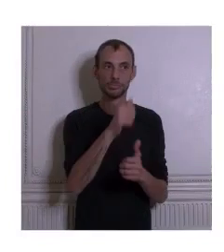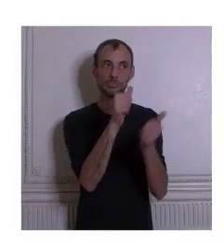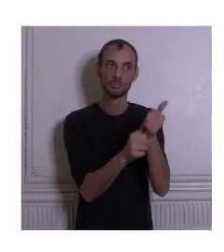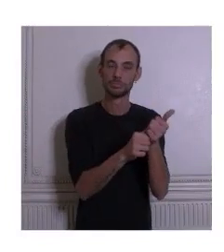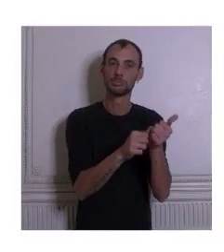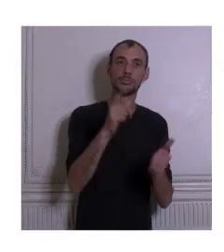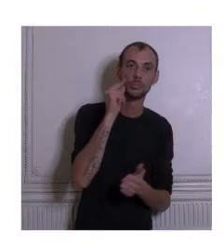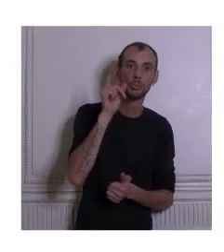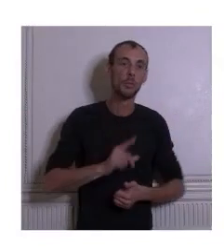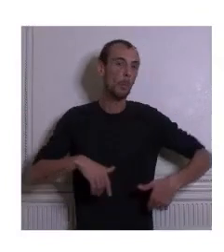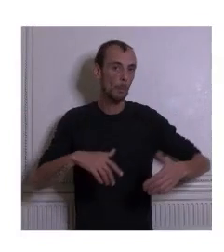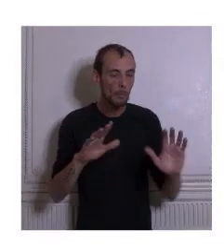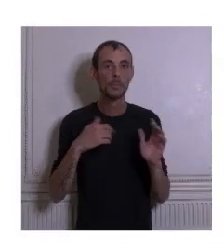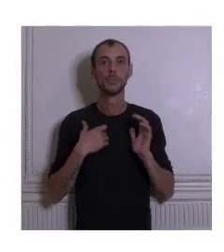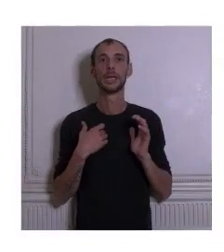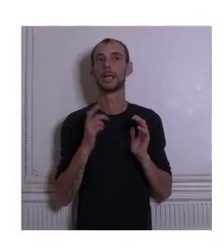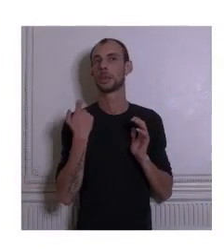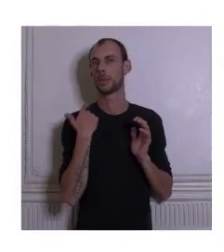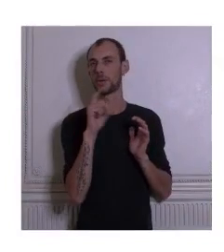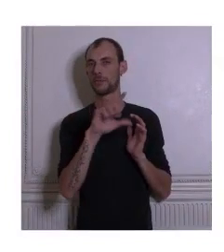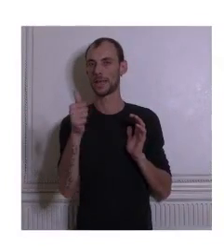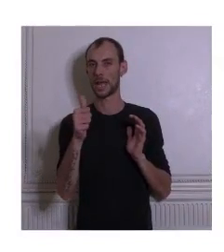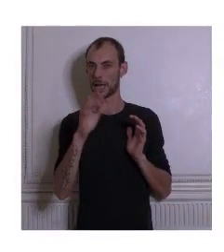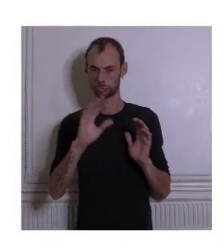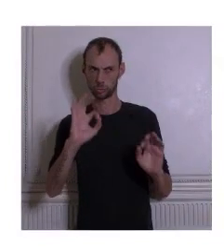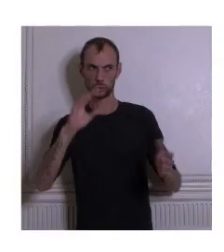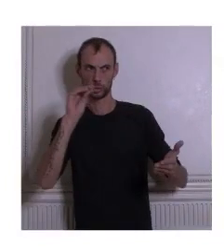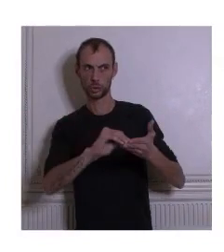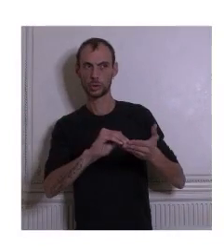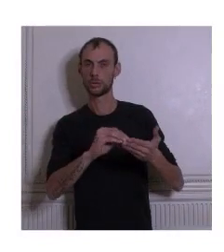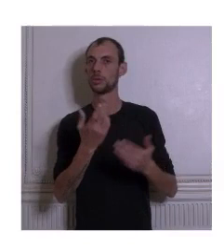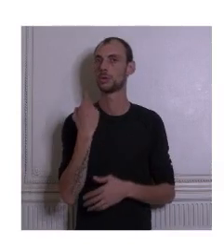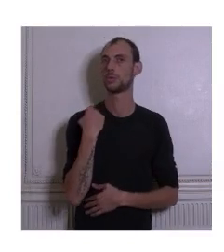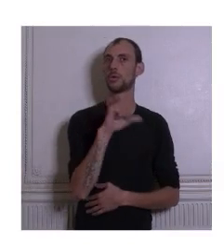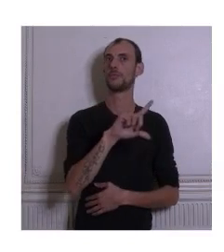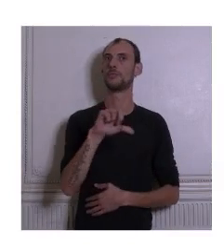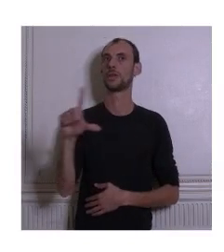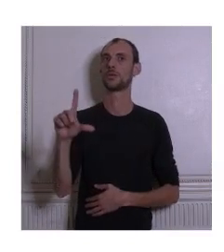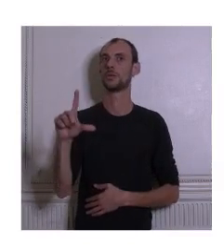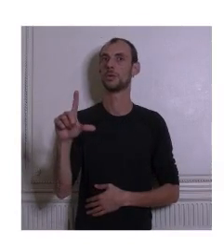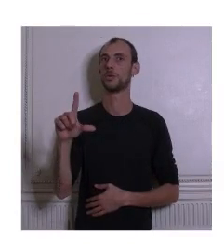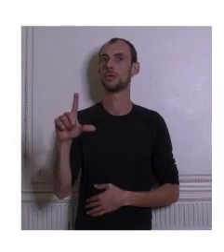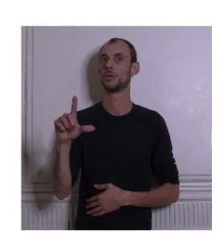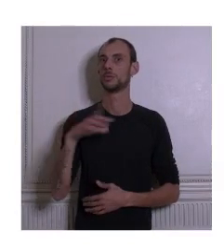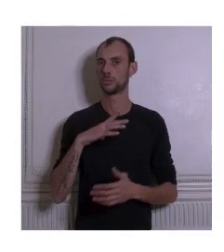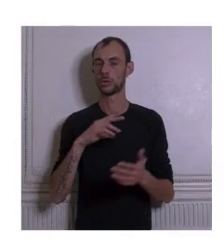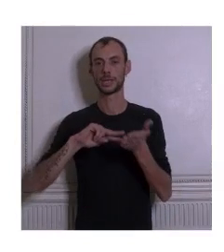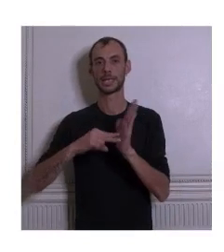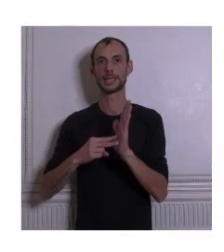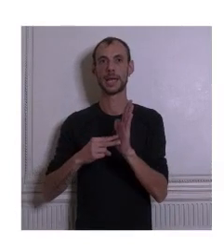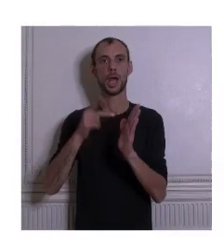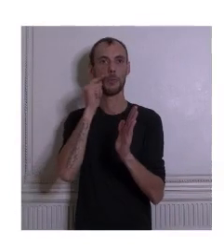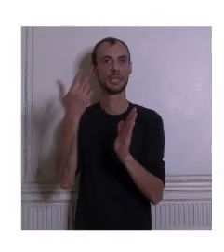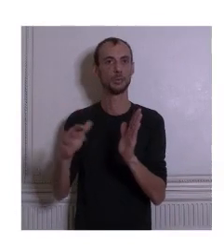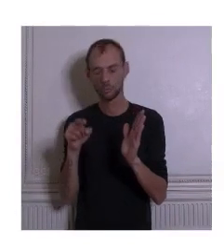s'agit ici de le reconduire. Est-ce qu'il y a des remarques ? Vote à l'unanimité.